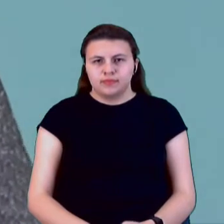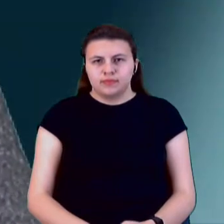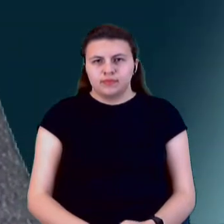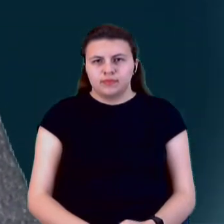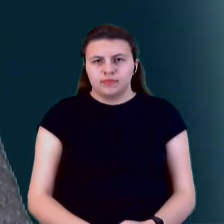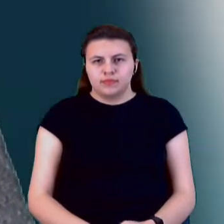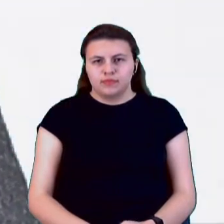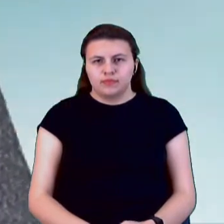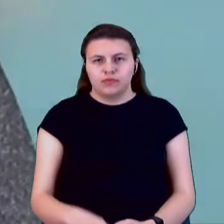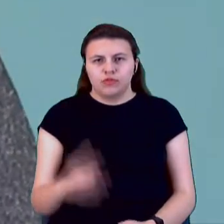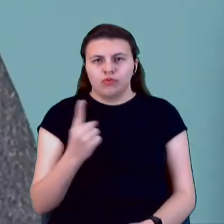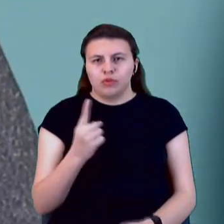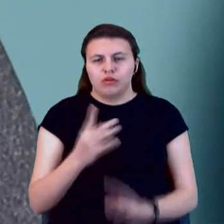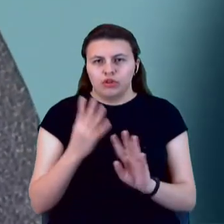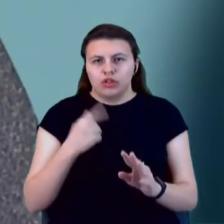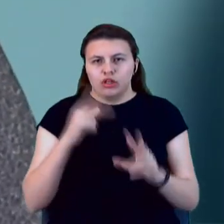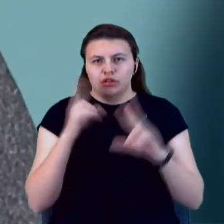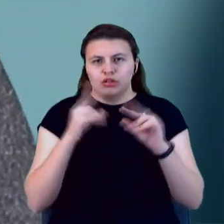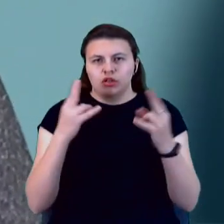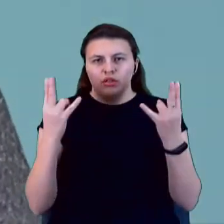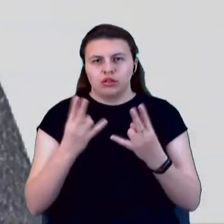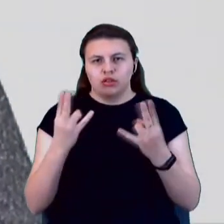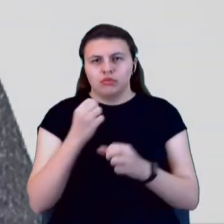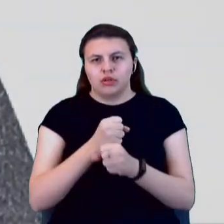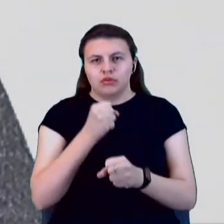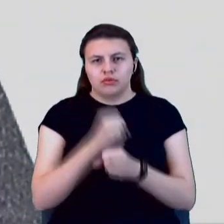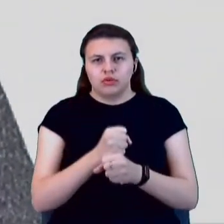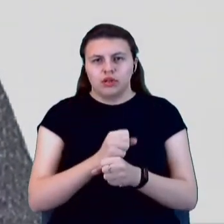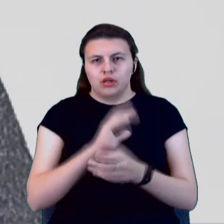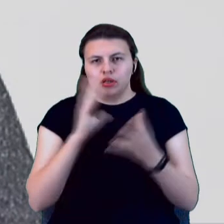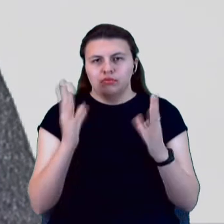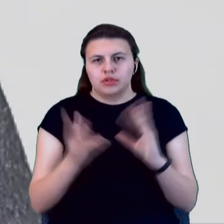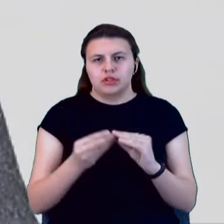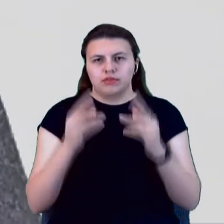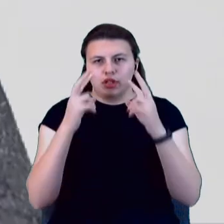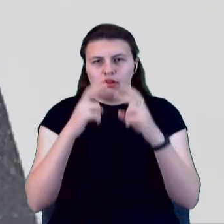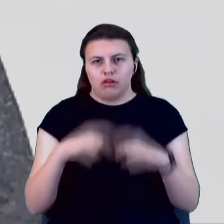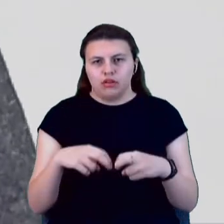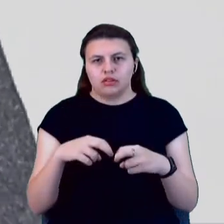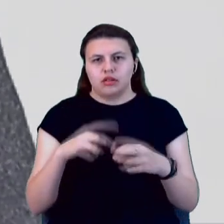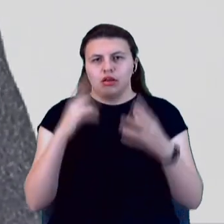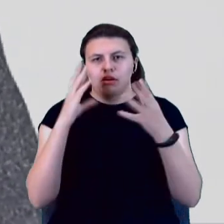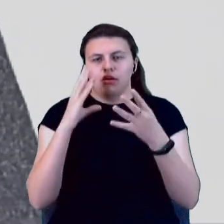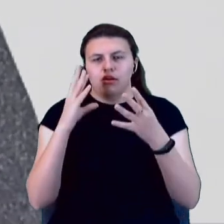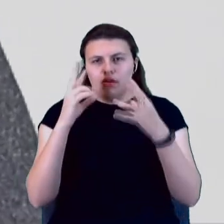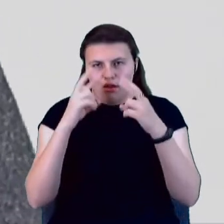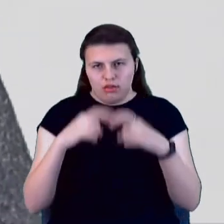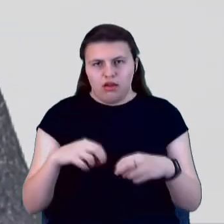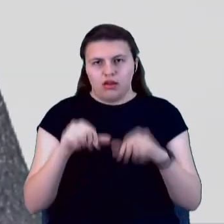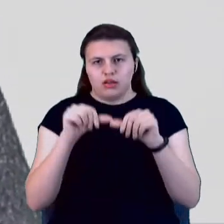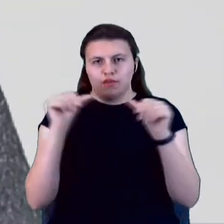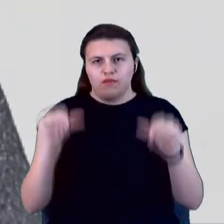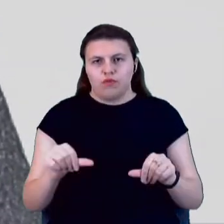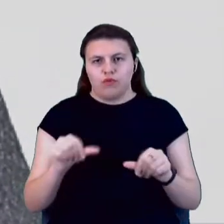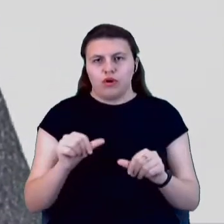В первую очередь, я считаю, необходимо сделать объективный анализ. Анализ форм предпринимательства в